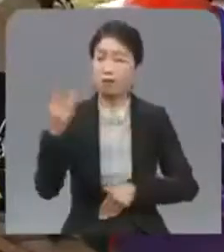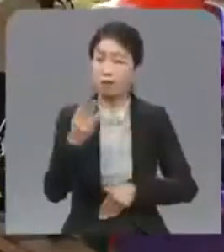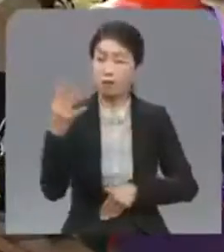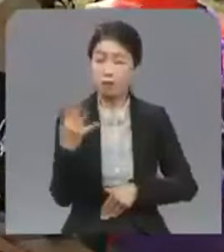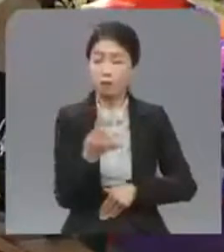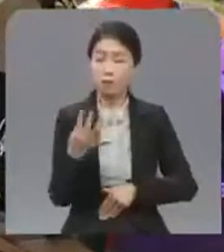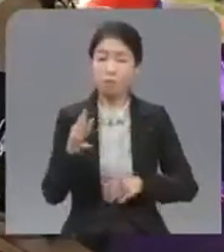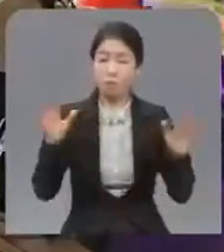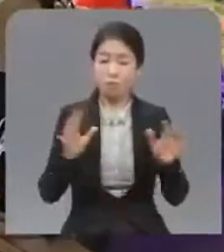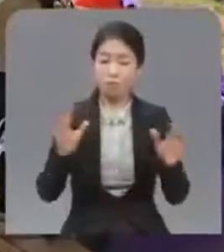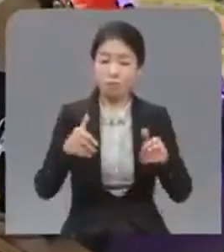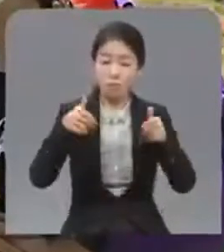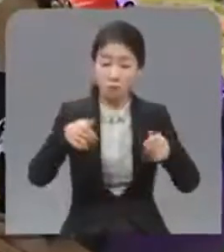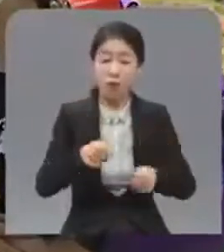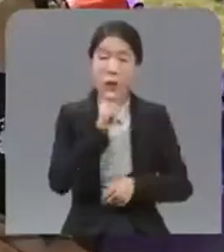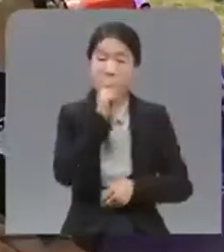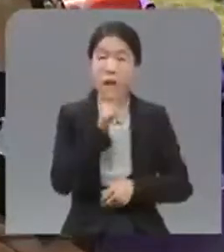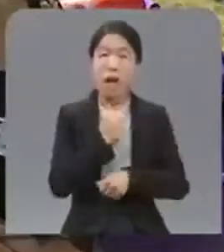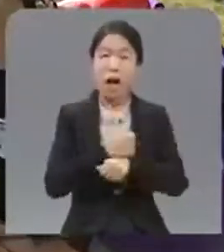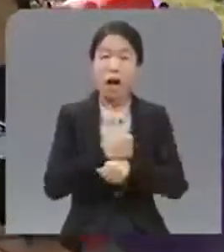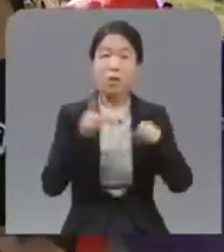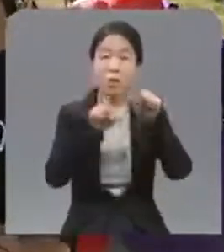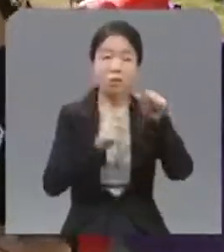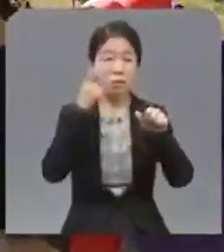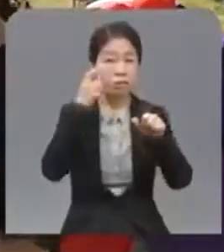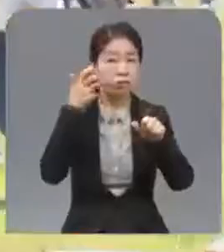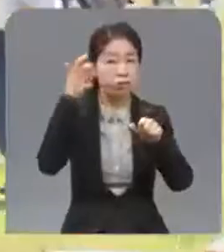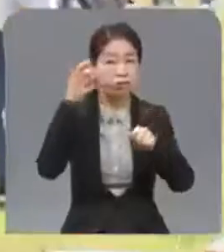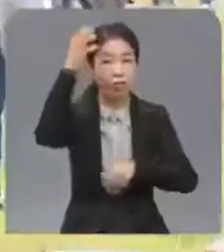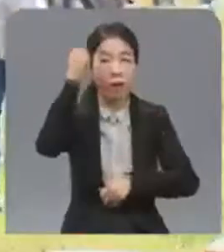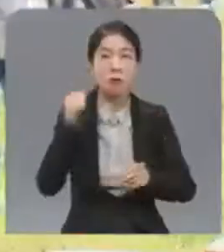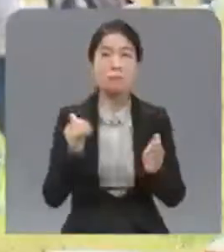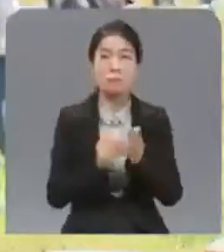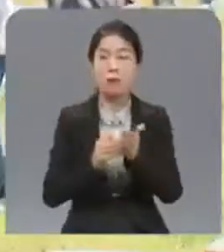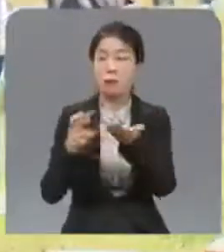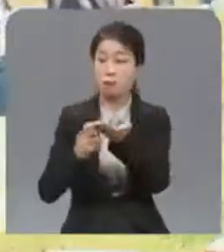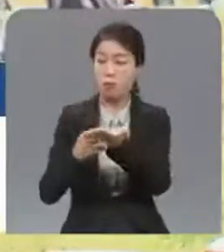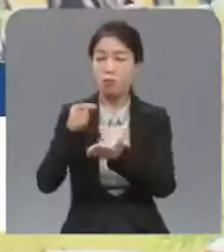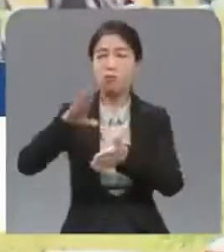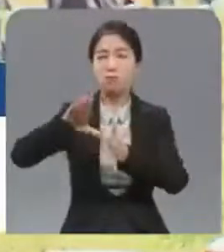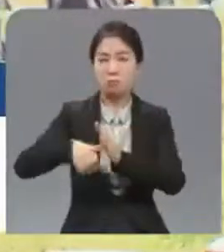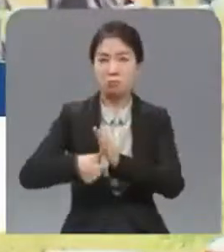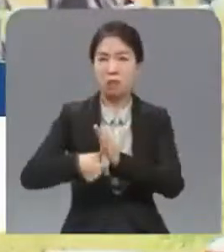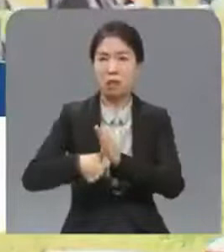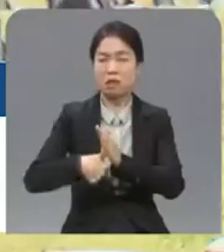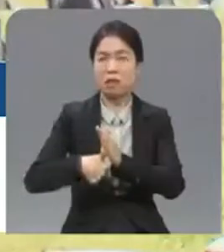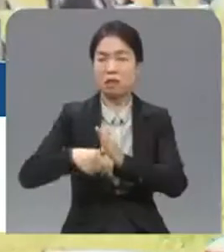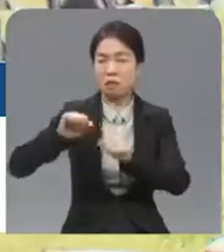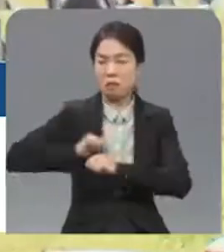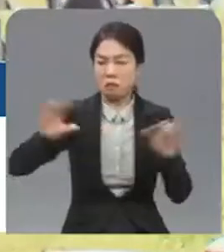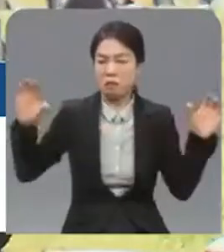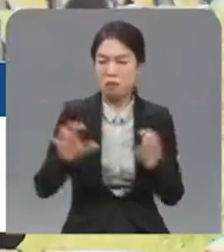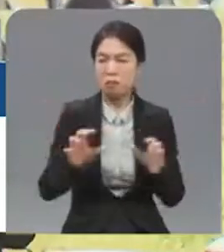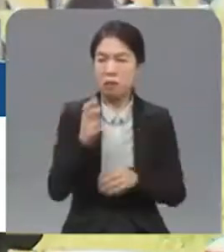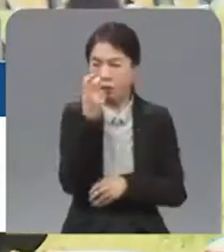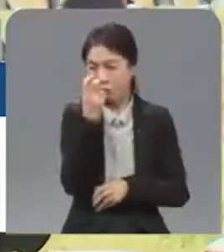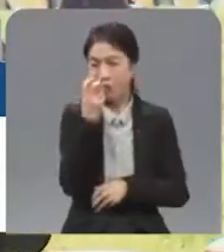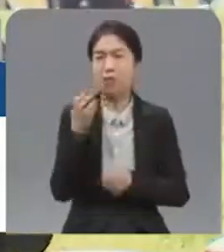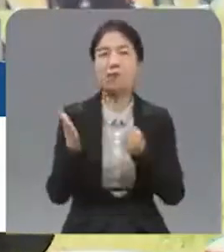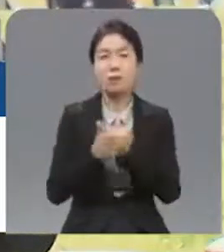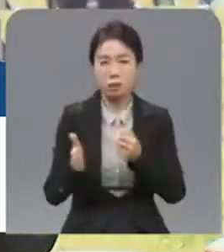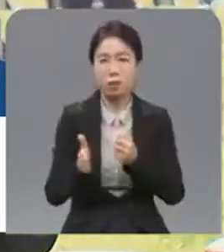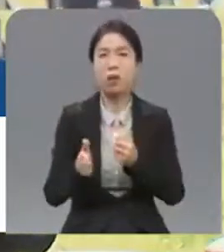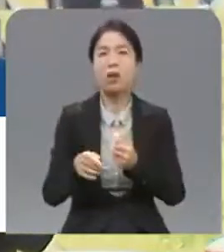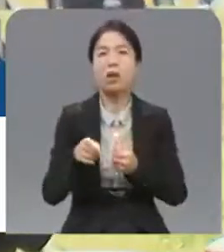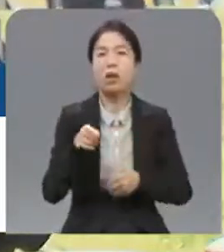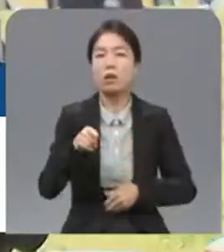모여 묵념을 하며 5월 영령들의 넋을 기렸습니다. 제주도 그때 당시에 비상계엄령이 있었고 그렇기 때문에